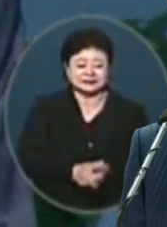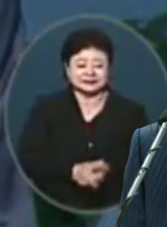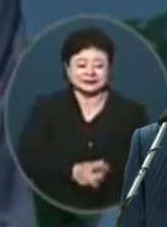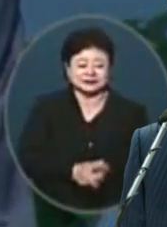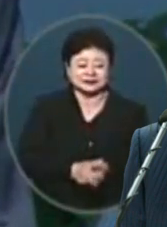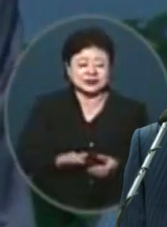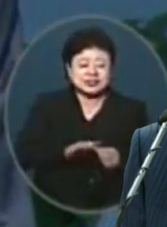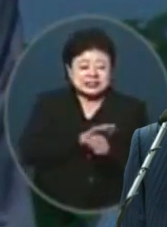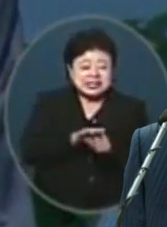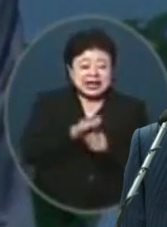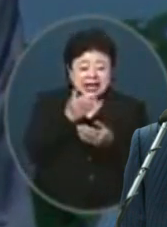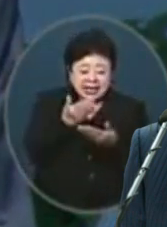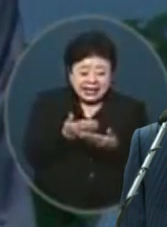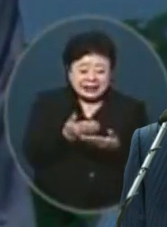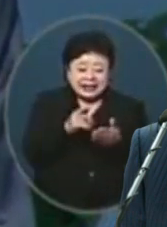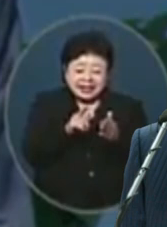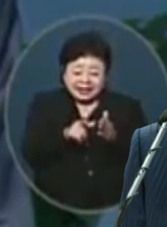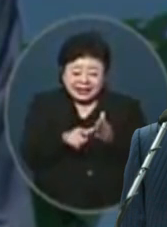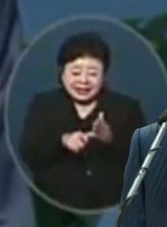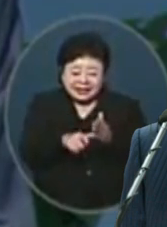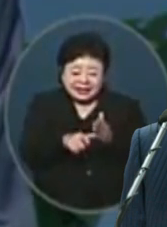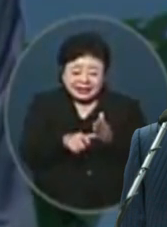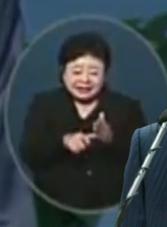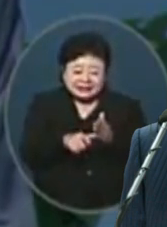우리를 사랑할 때